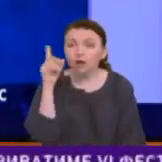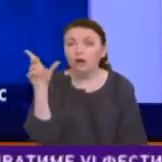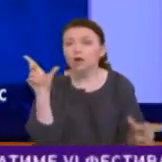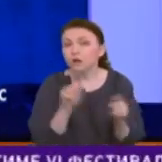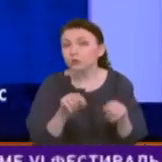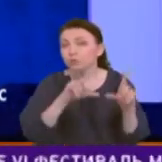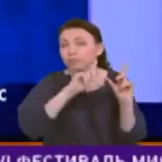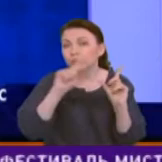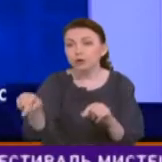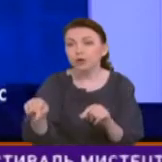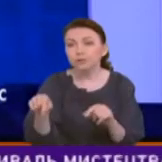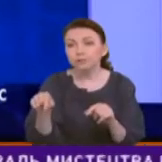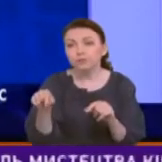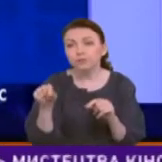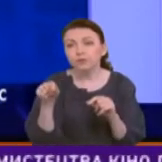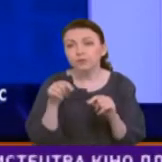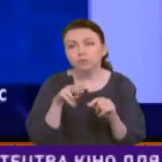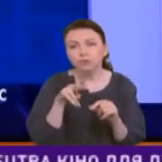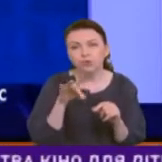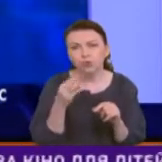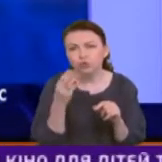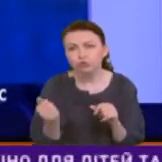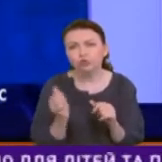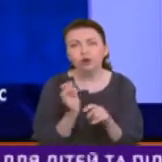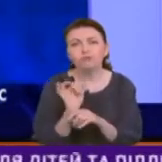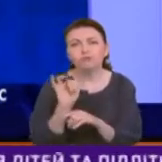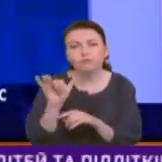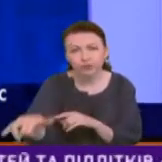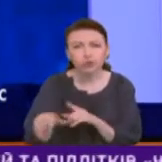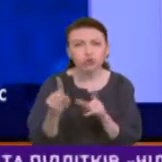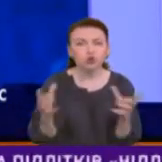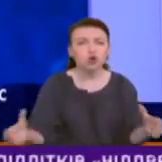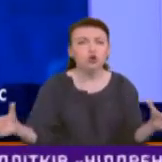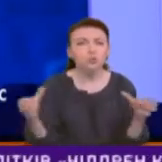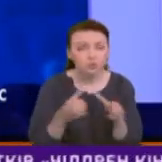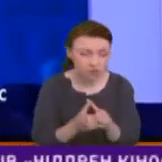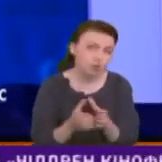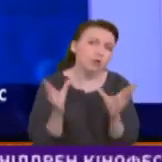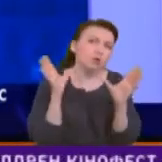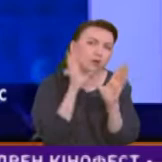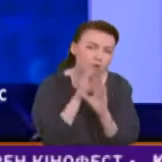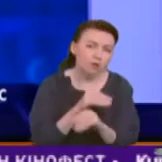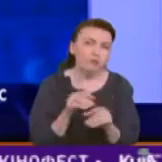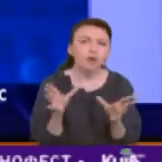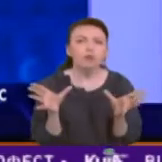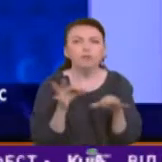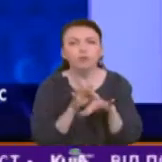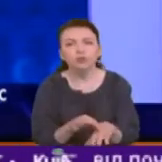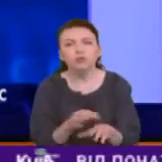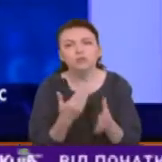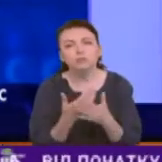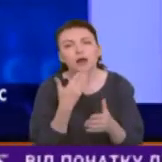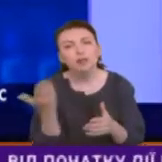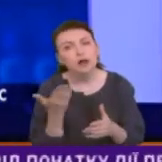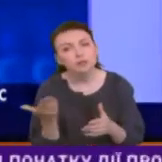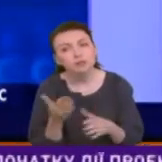поїхати на якусь прощу, відвідати щось. Це об'єднає громаду? Об'єднає. Проводяться, наприклад,